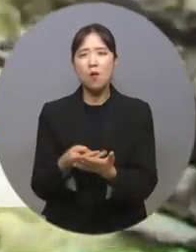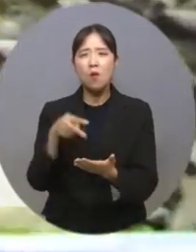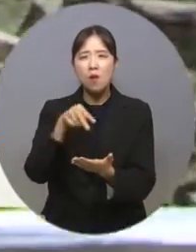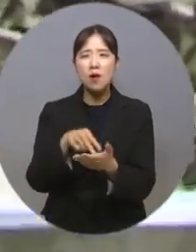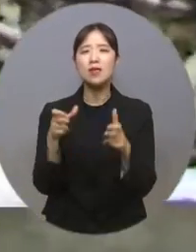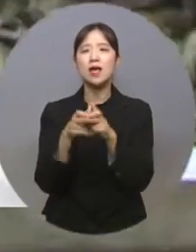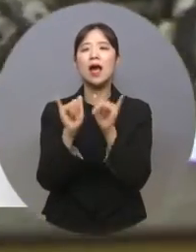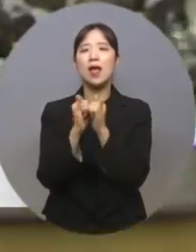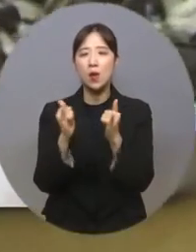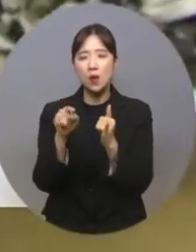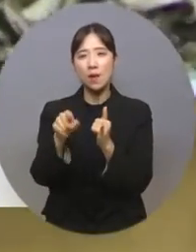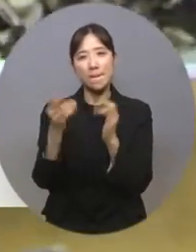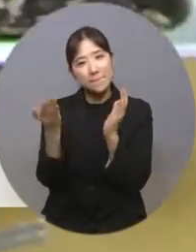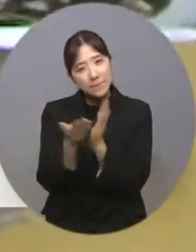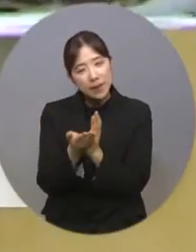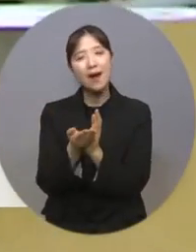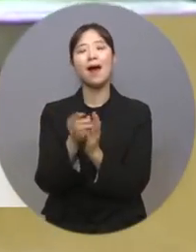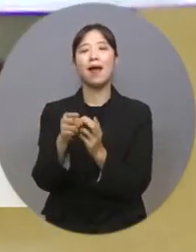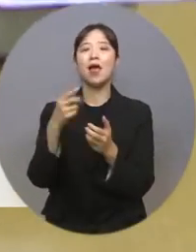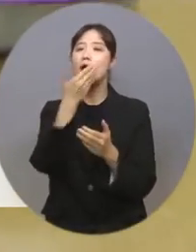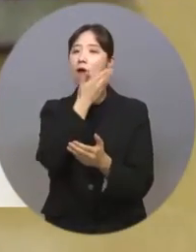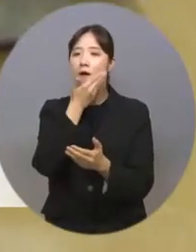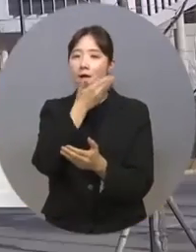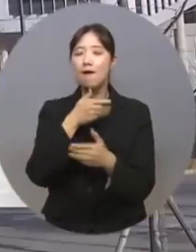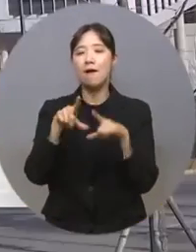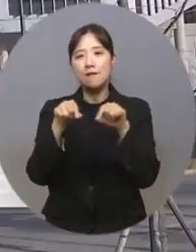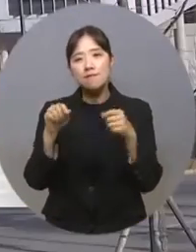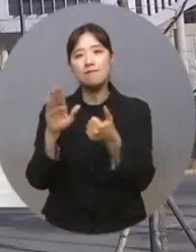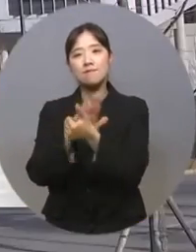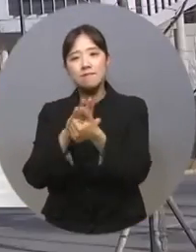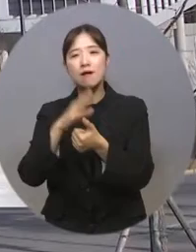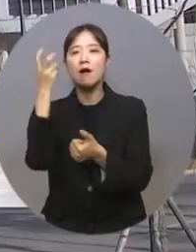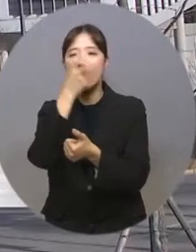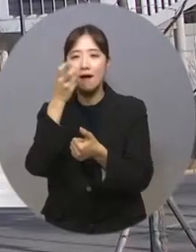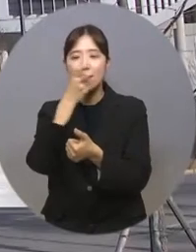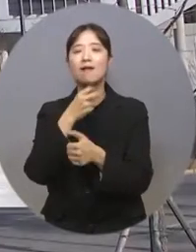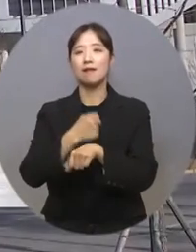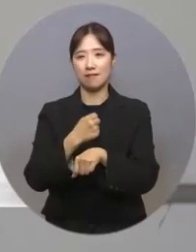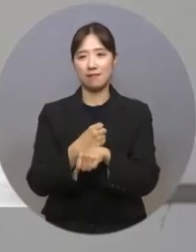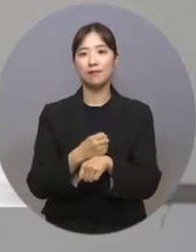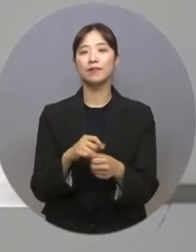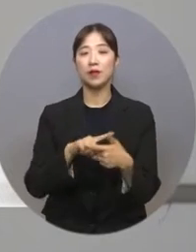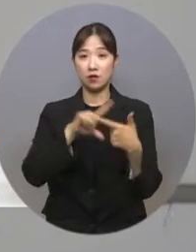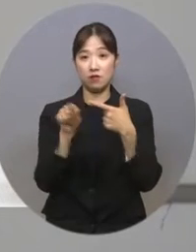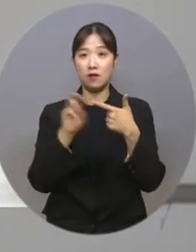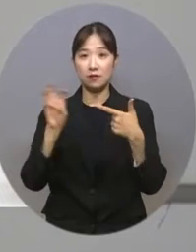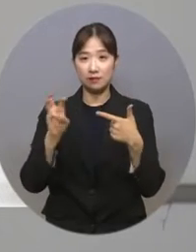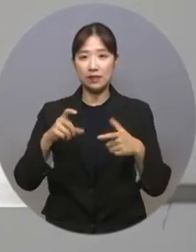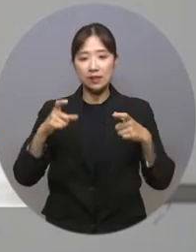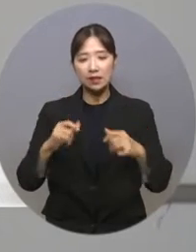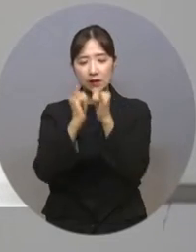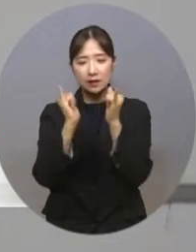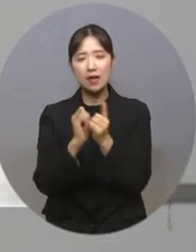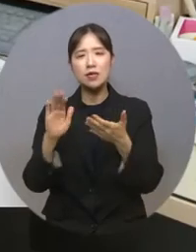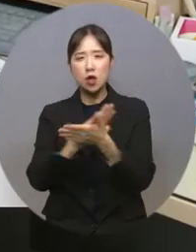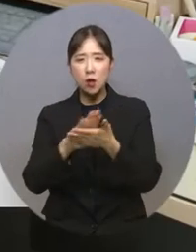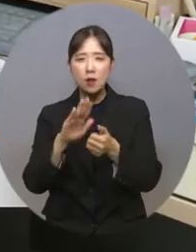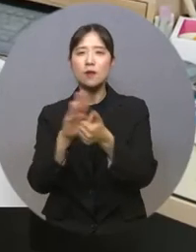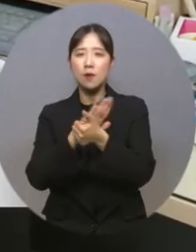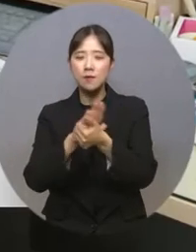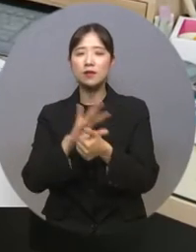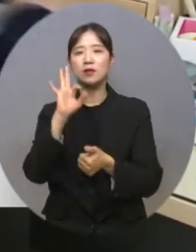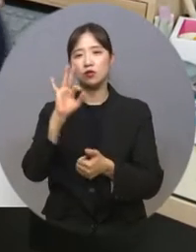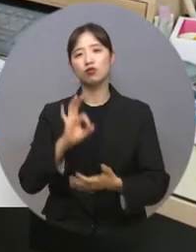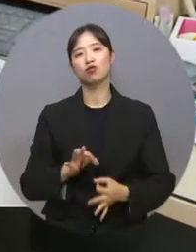서비스가 시범적으로 운영됩니다 지난달 30일 보건복지부는 지역사회서비스투자사업 에 새롭게